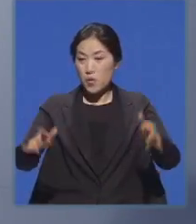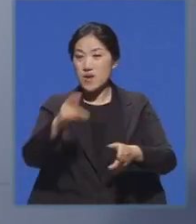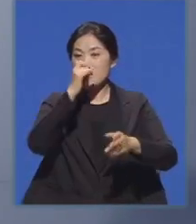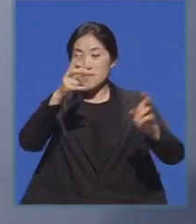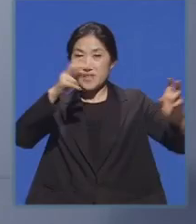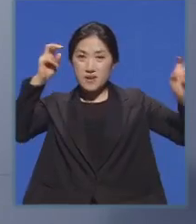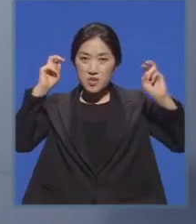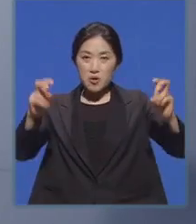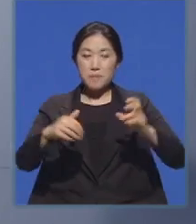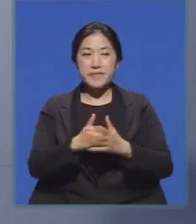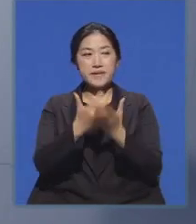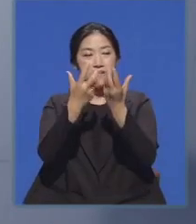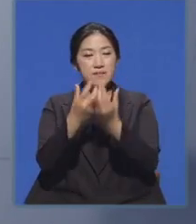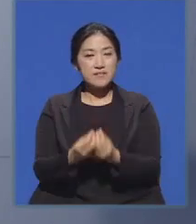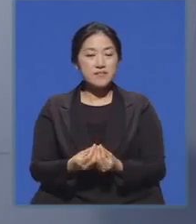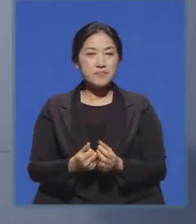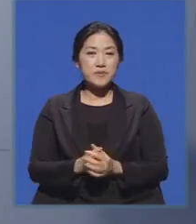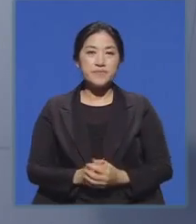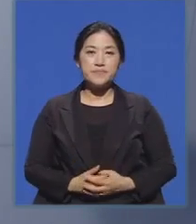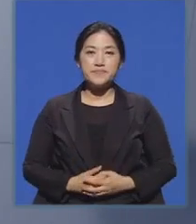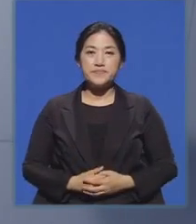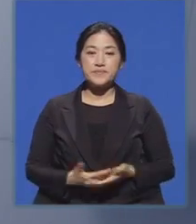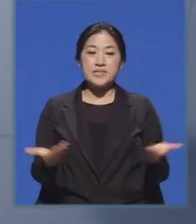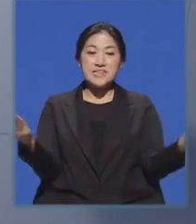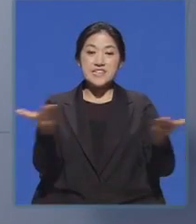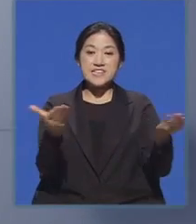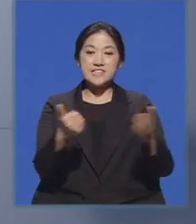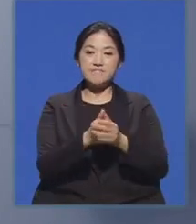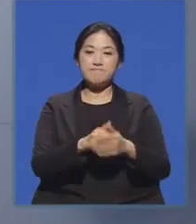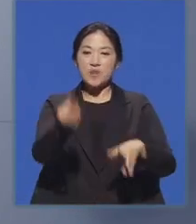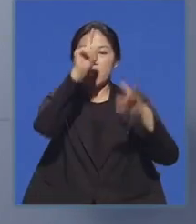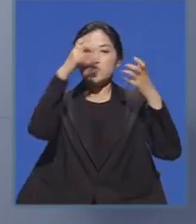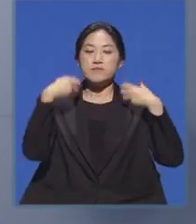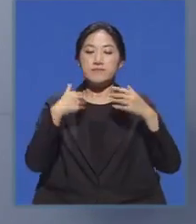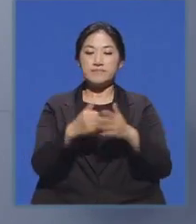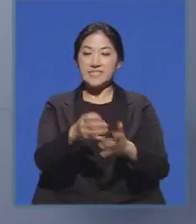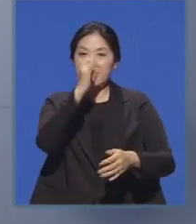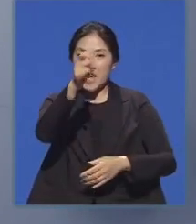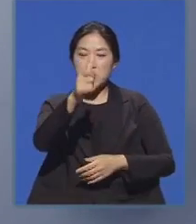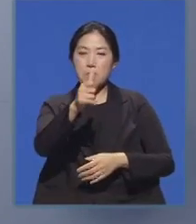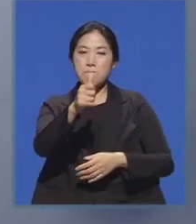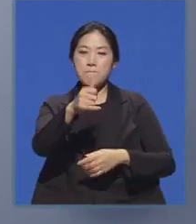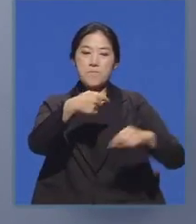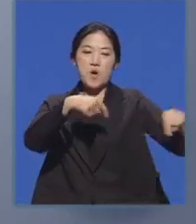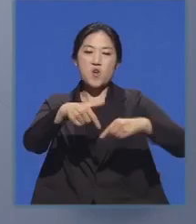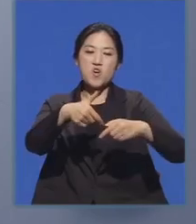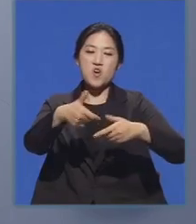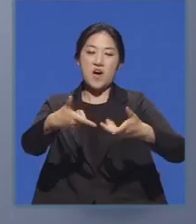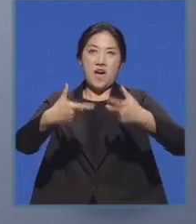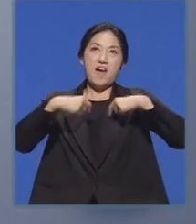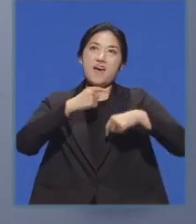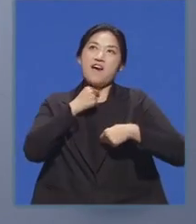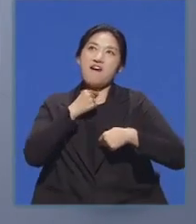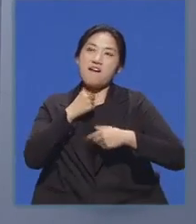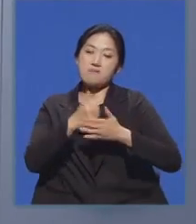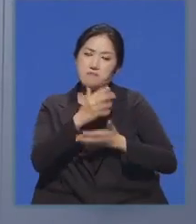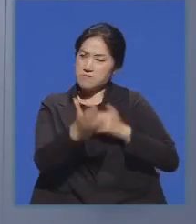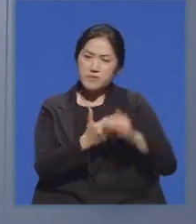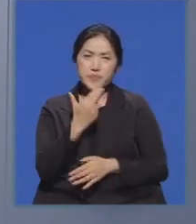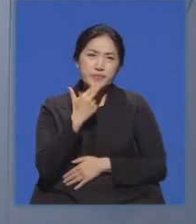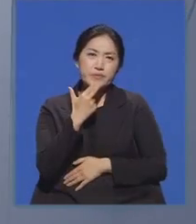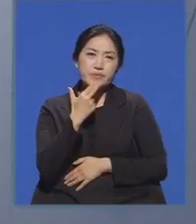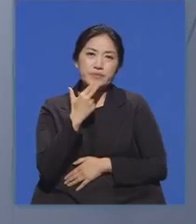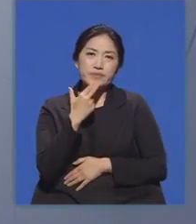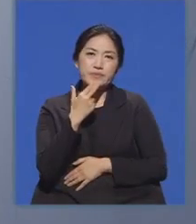재벌 대기업들이 예컨대 경영권 승계하는데 정신이 팔려가지고 혁신 안 했습니다. 우리나라 재벌